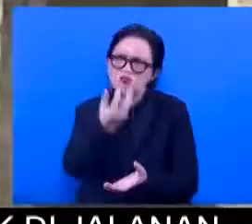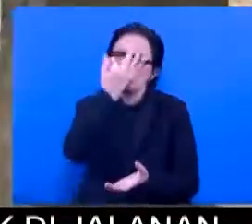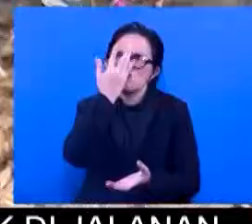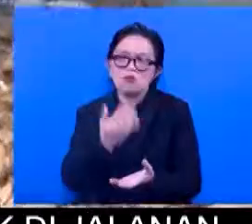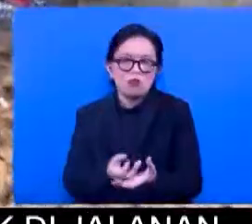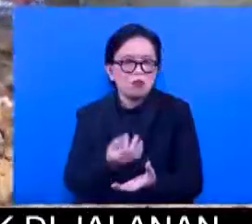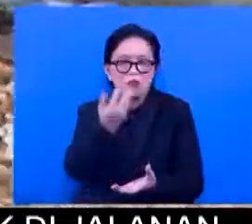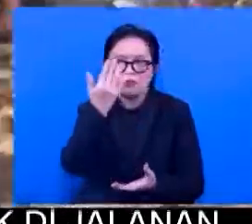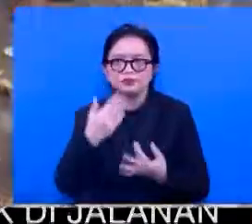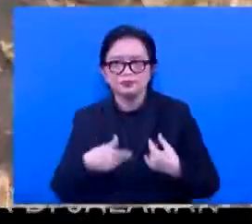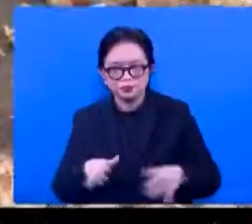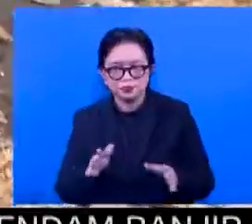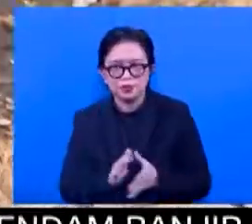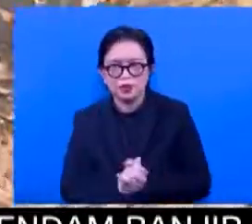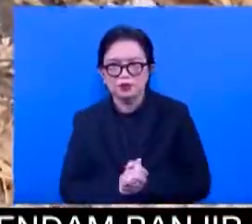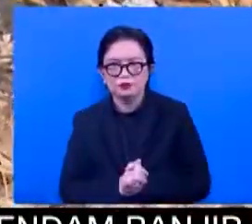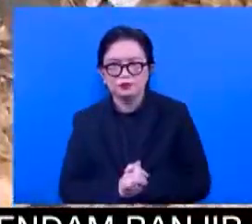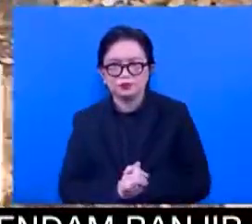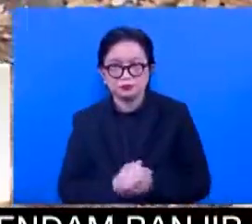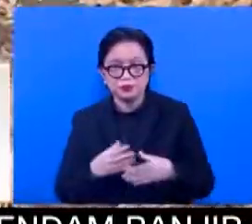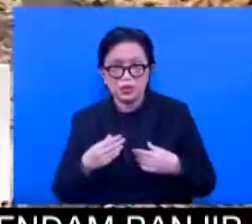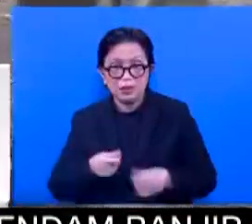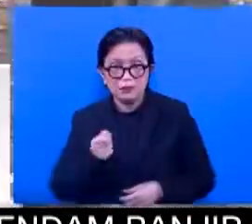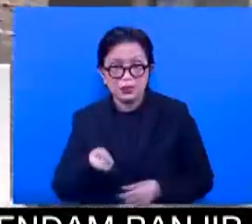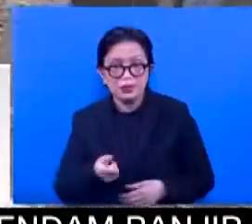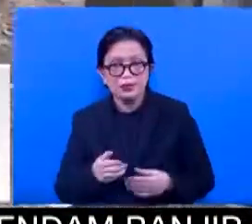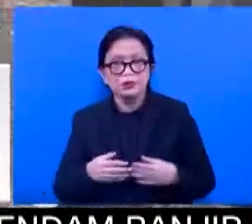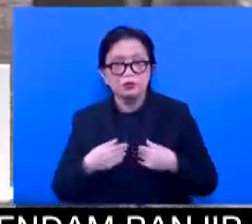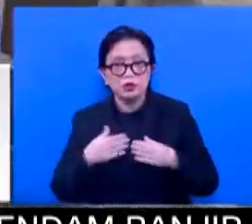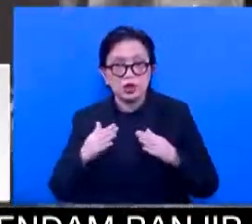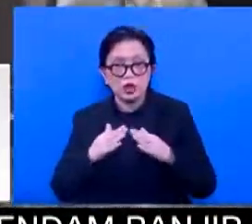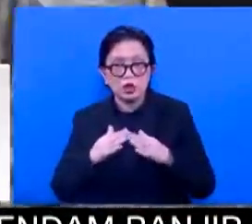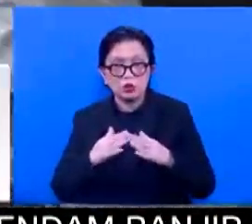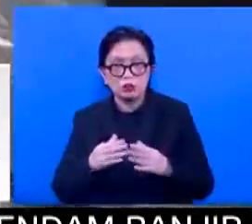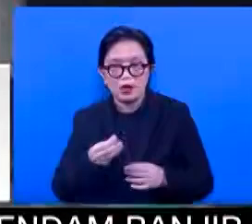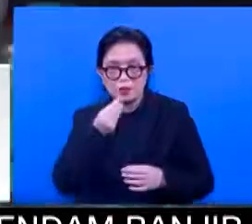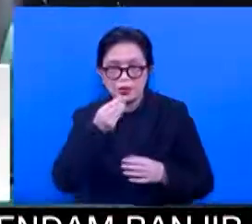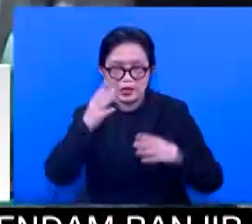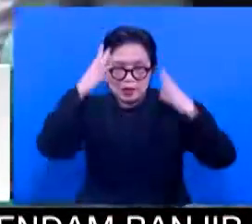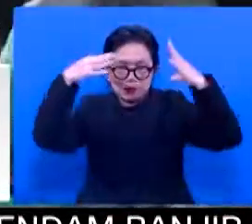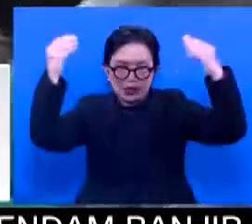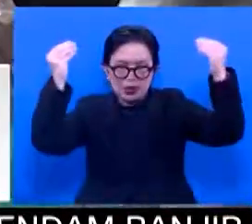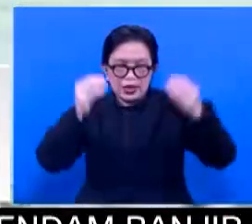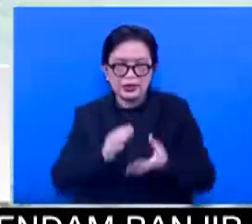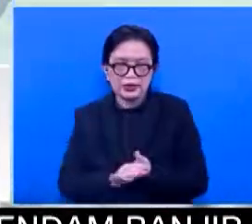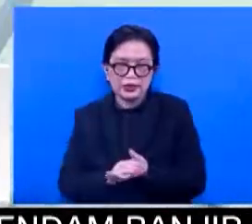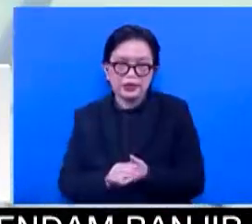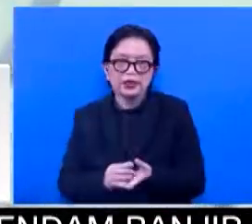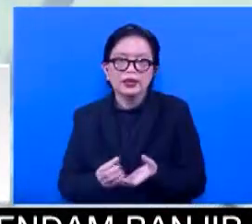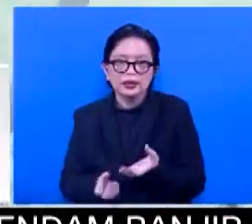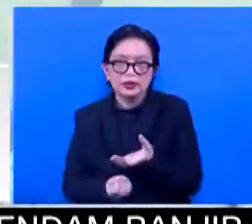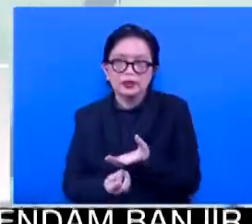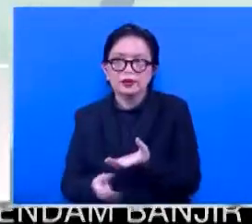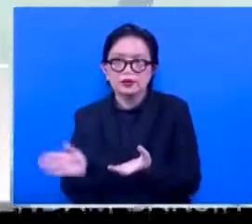datang membeli secara rutin di tempat ini adalah pemilik rumah makan, baik rumah makan Padang, restoran, atau pedagang sate. Ya ini kita